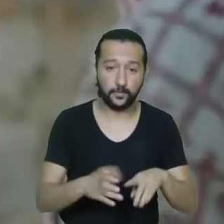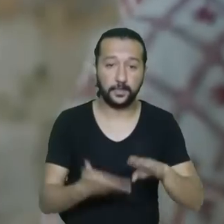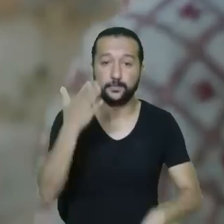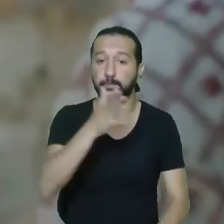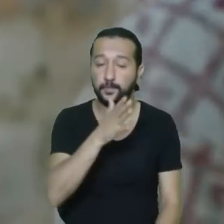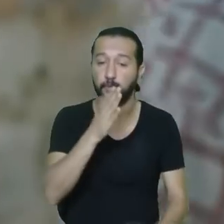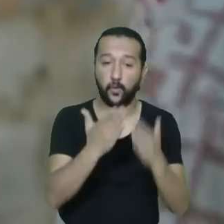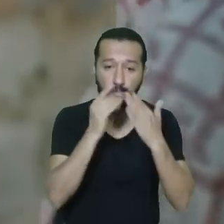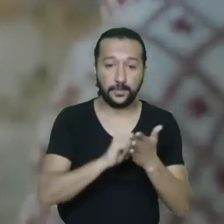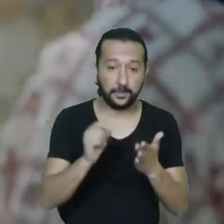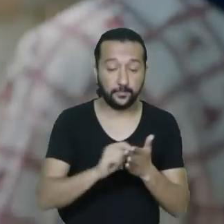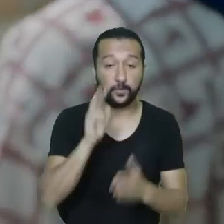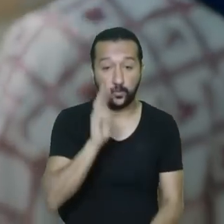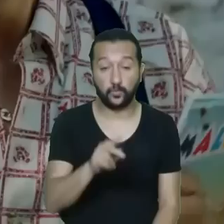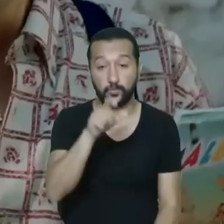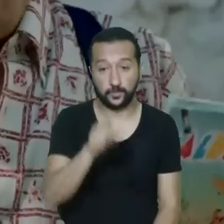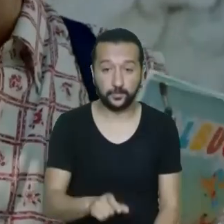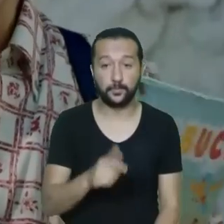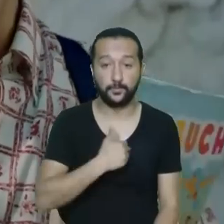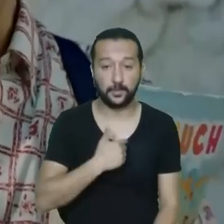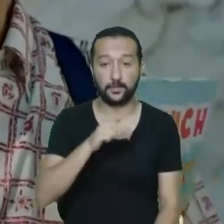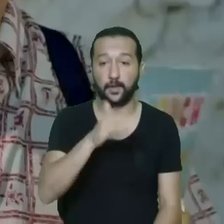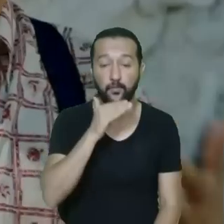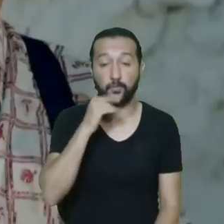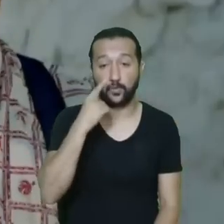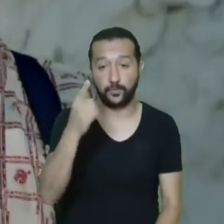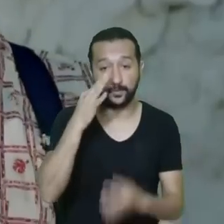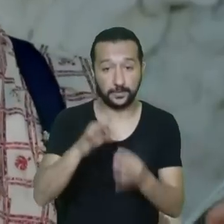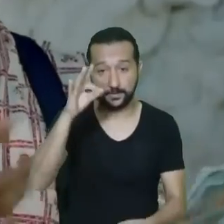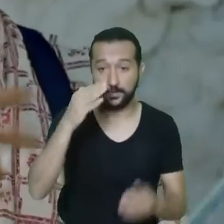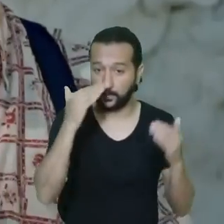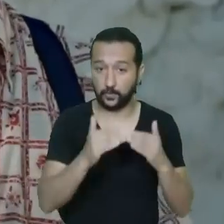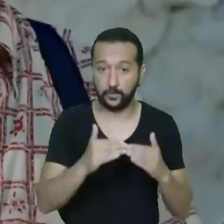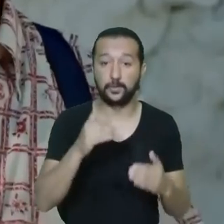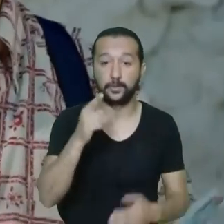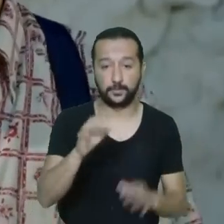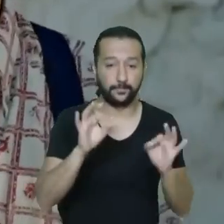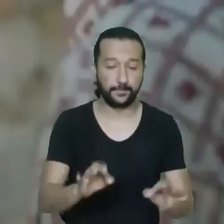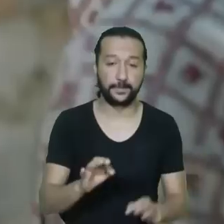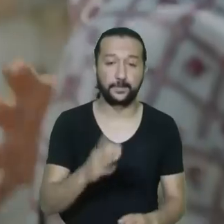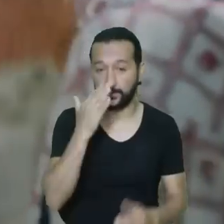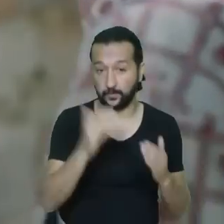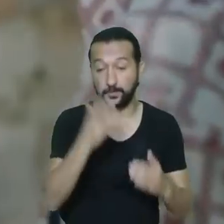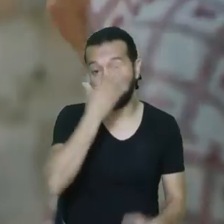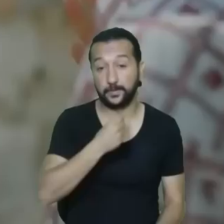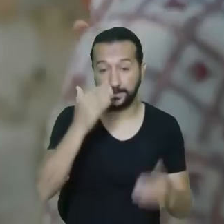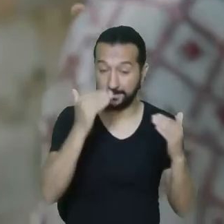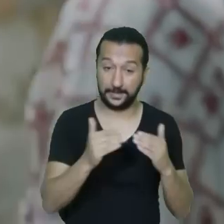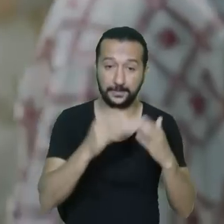kalkmasını bilen, okumuş, yazmış, göğsü merhametli, benim gibi alpa görmüş birisini kaldırabilecek, gıyımı böyle